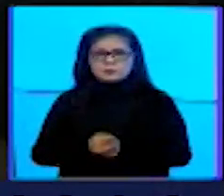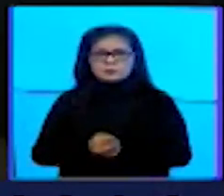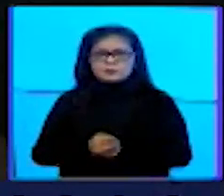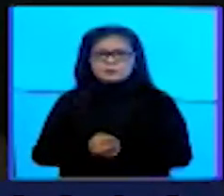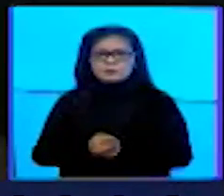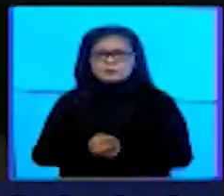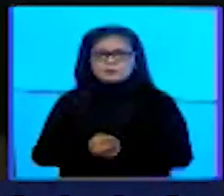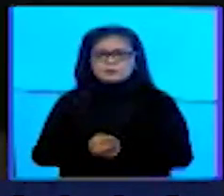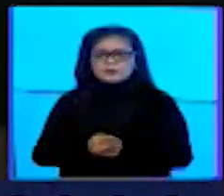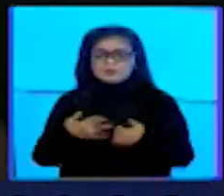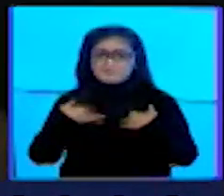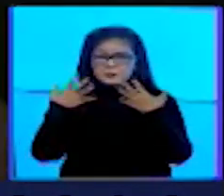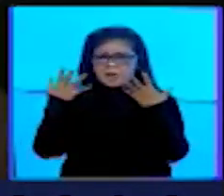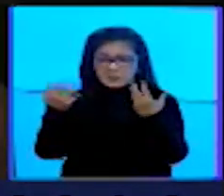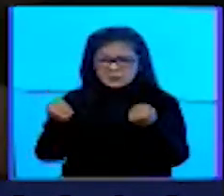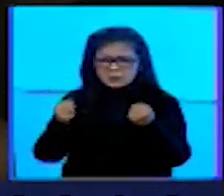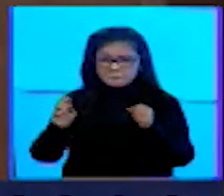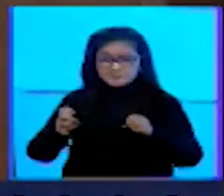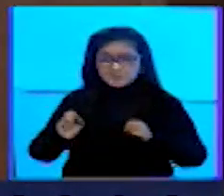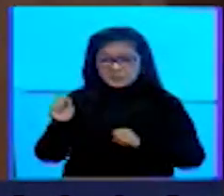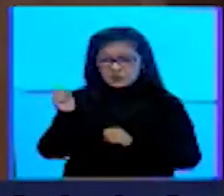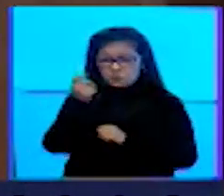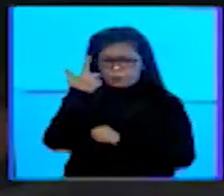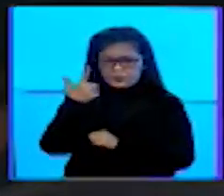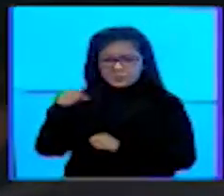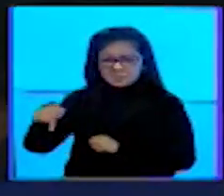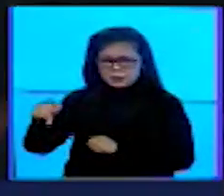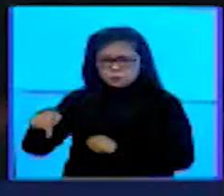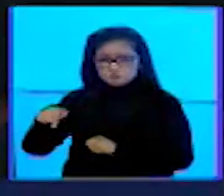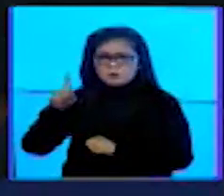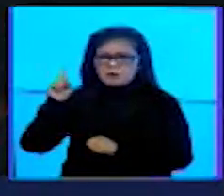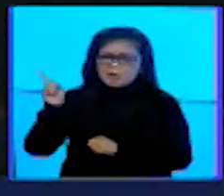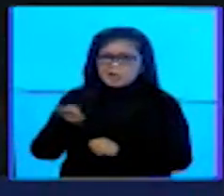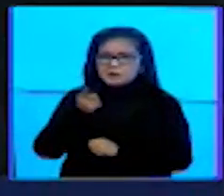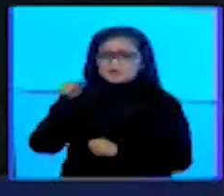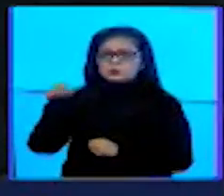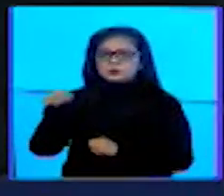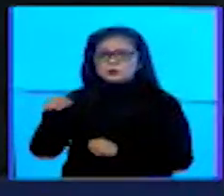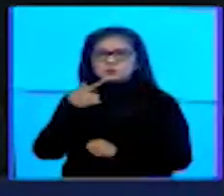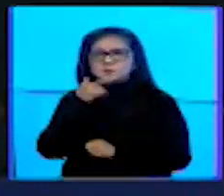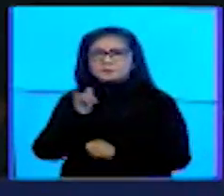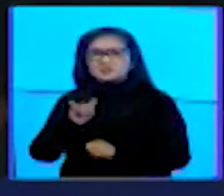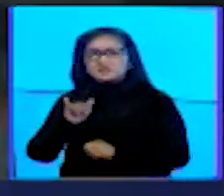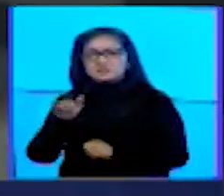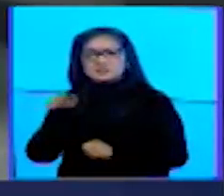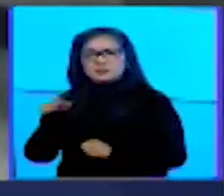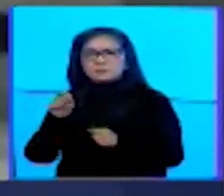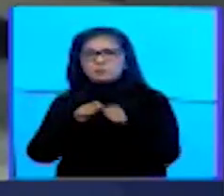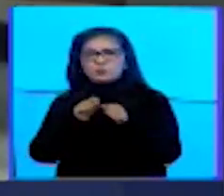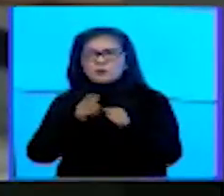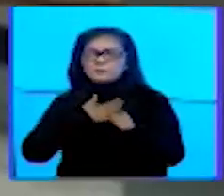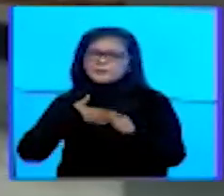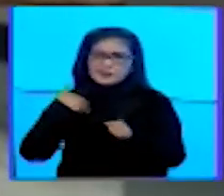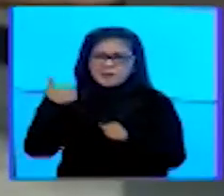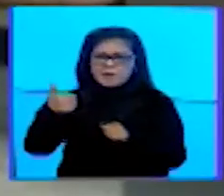Saya berharap dalam hidup saya ini mempunyai suatu arti, walaupun kecil, mengurusin untuk anak jalanan sendiri, merubah